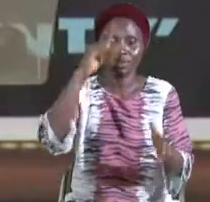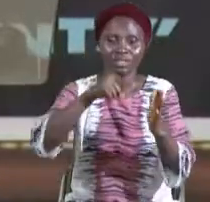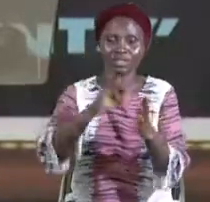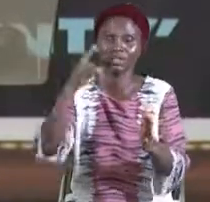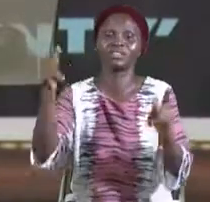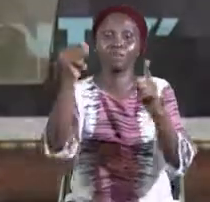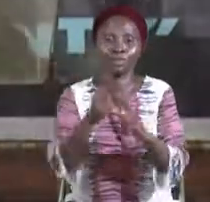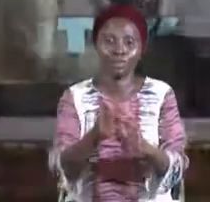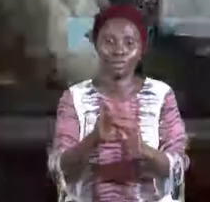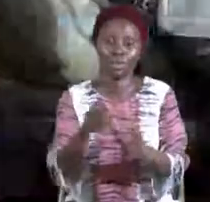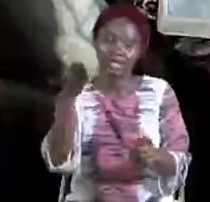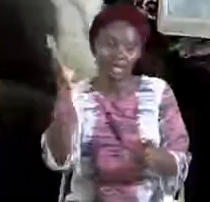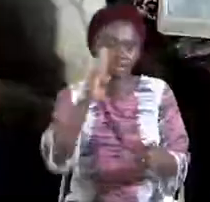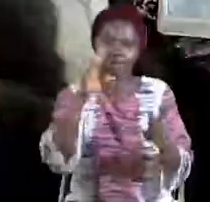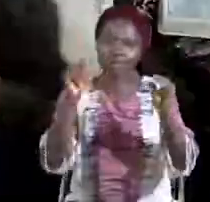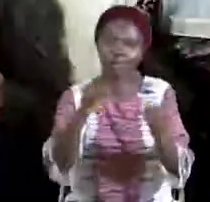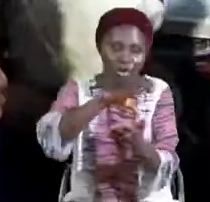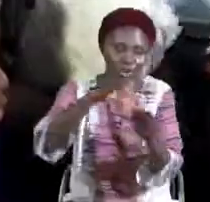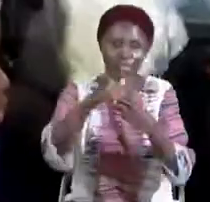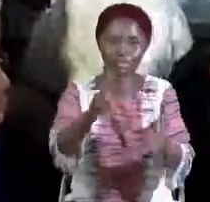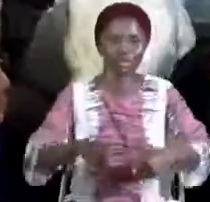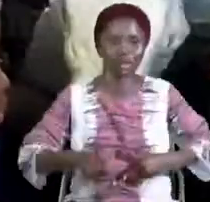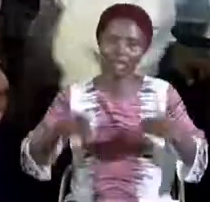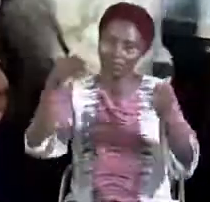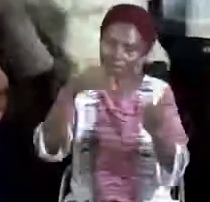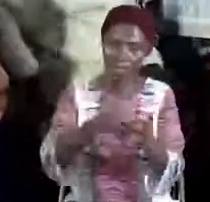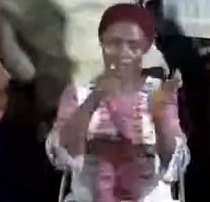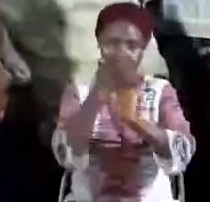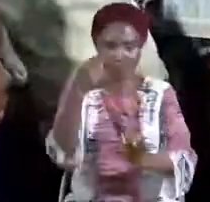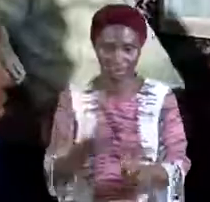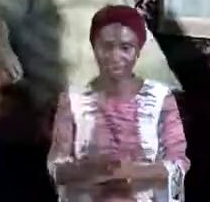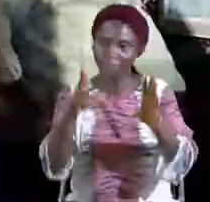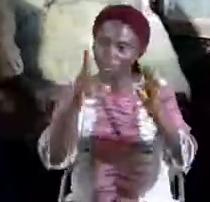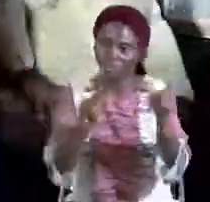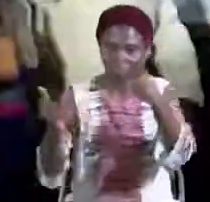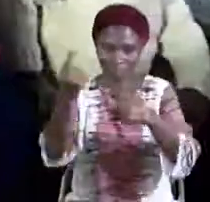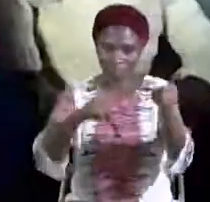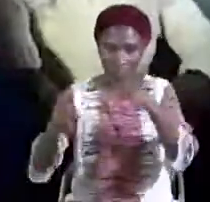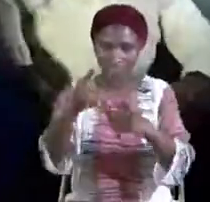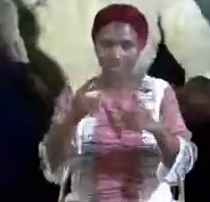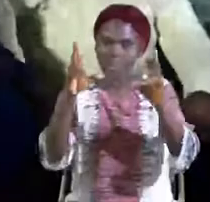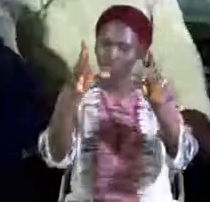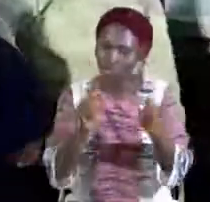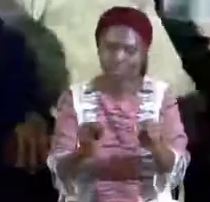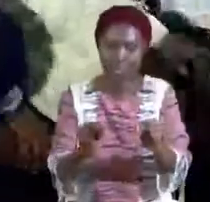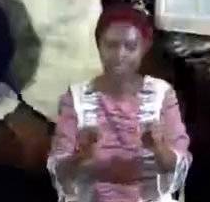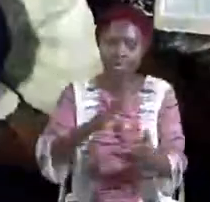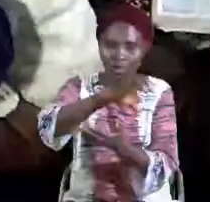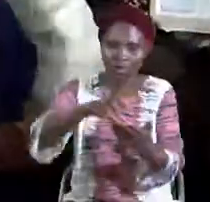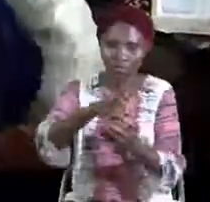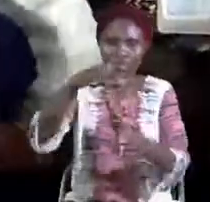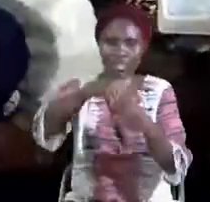confusion dans ta vie ou non. Plus de confusion dans ma vie. J'ai dit plus de confusion dans ma